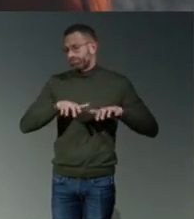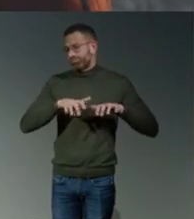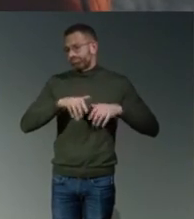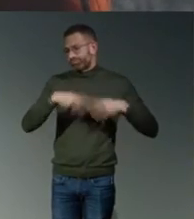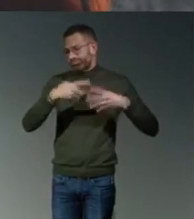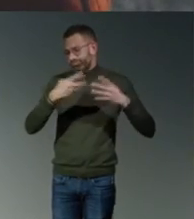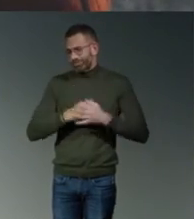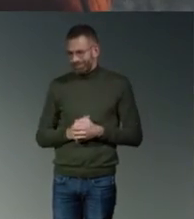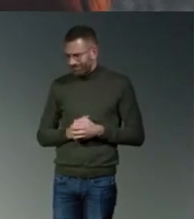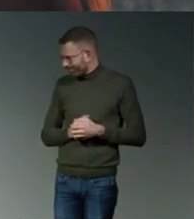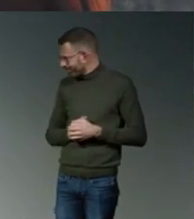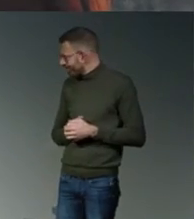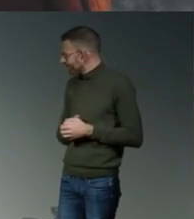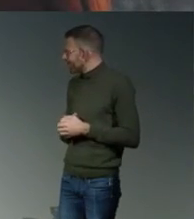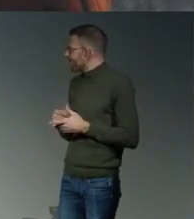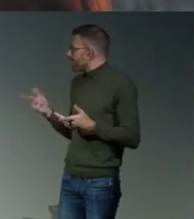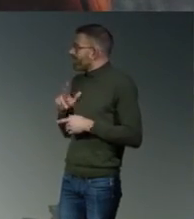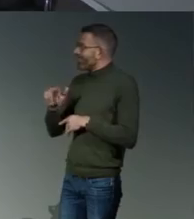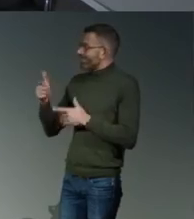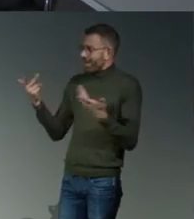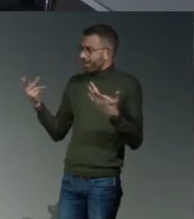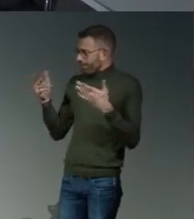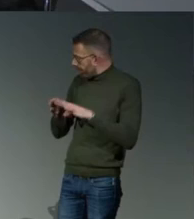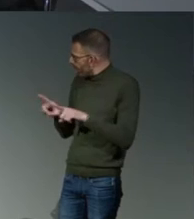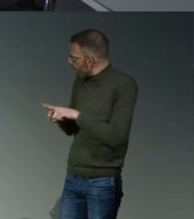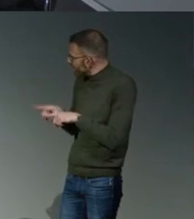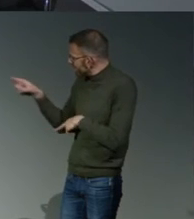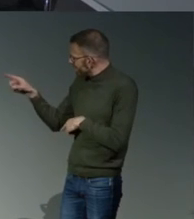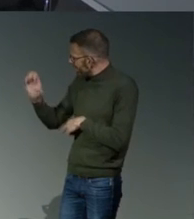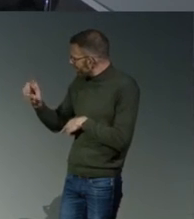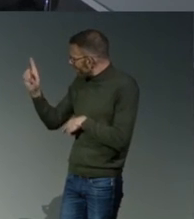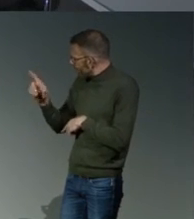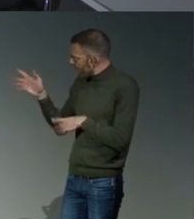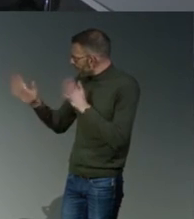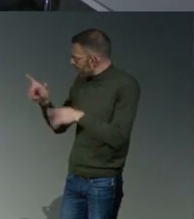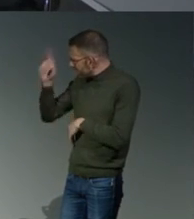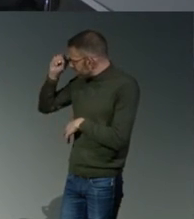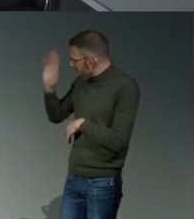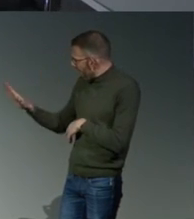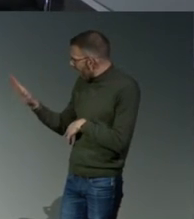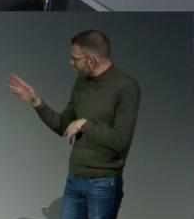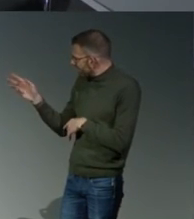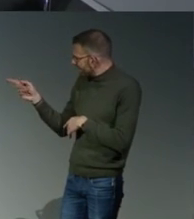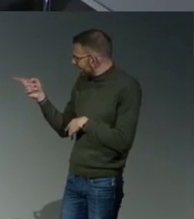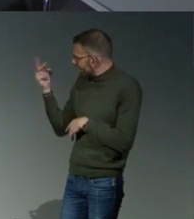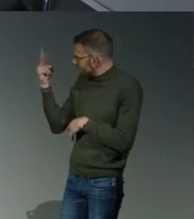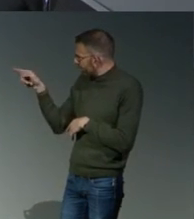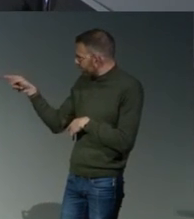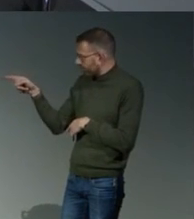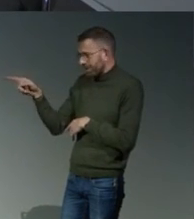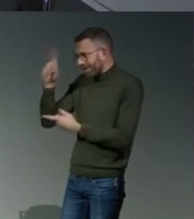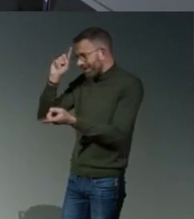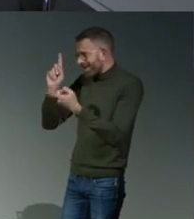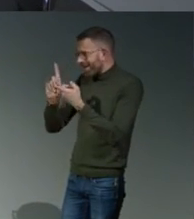métier. Avant de complètement conclure, je voulais vous solliciter aussi, Emilia de Reugen, vous avez sûrement, vous, un avis, une opinion, voire sur la question